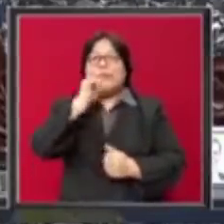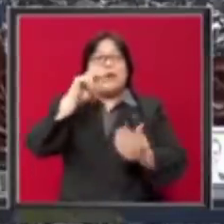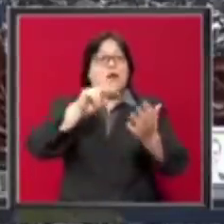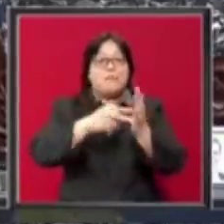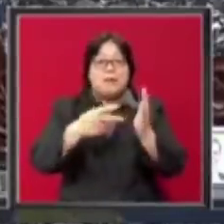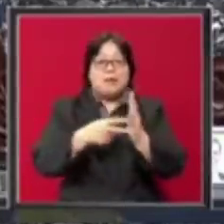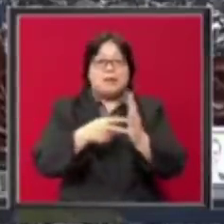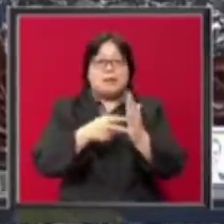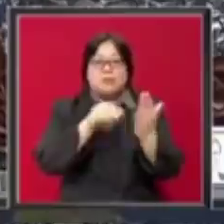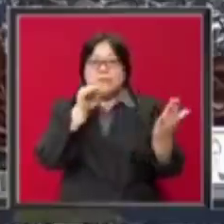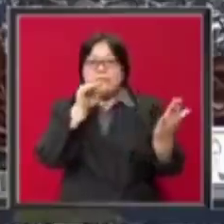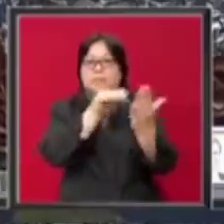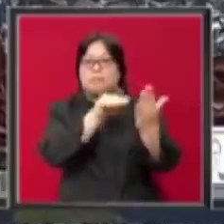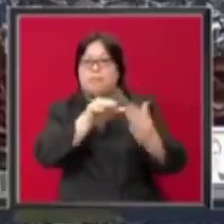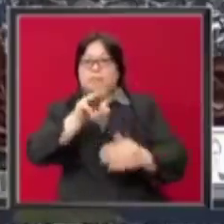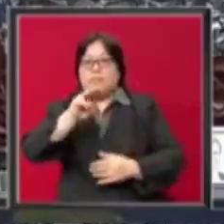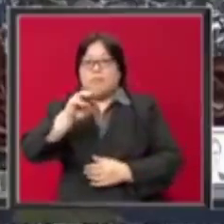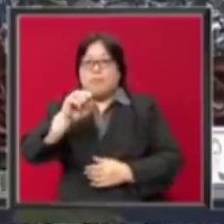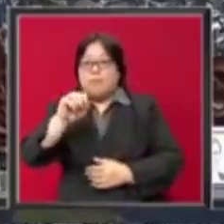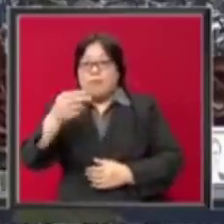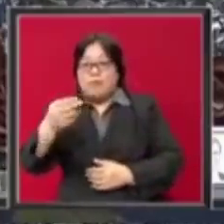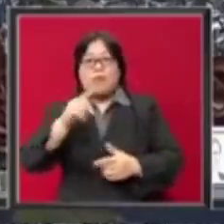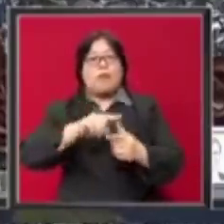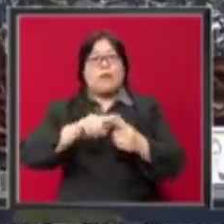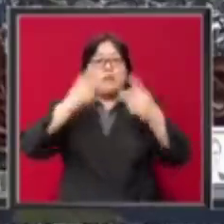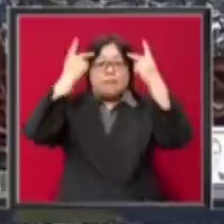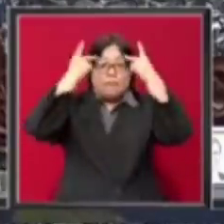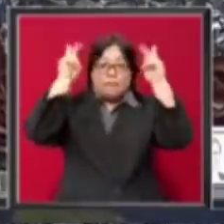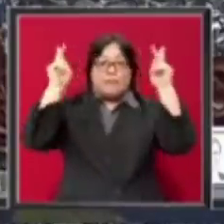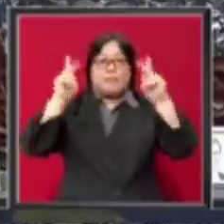bermaksud untuk mempertikai Kementerian Kesihatan atau Ketua Pengarah.